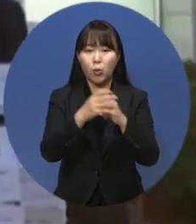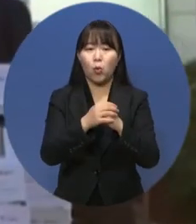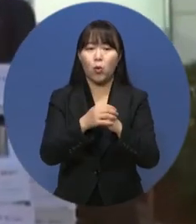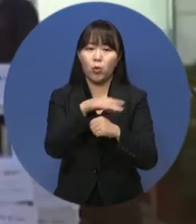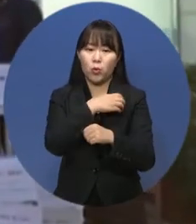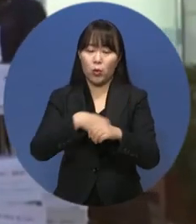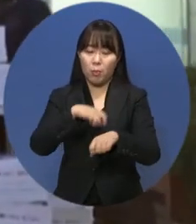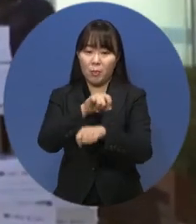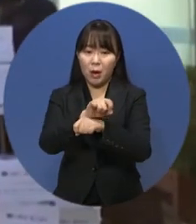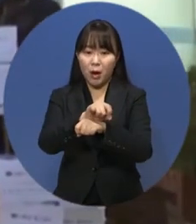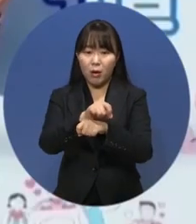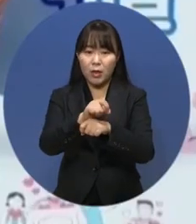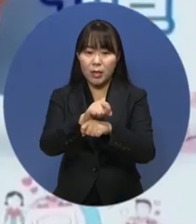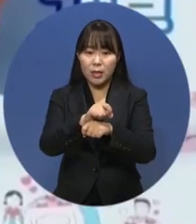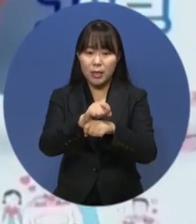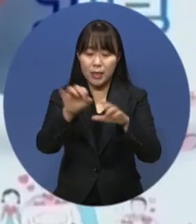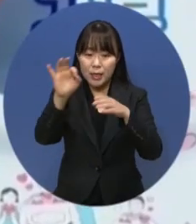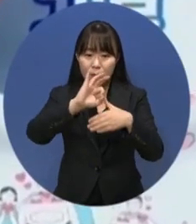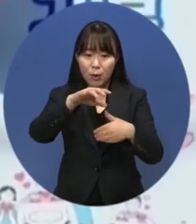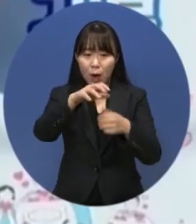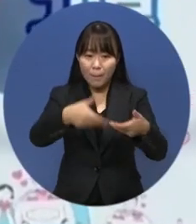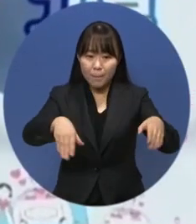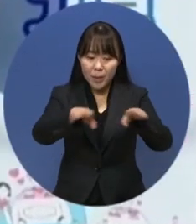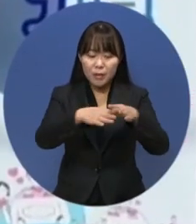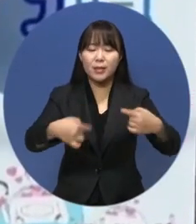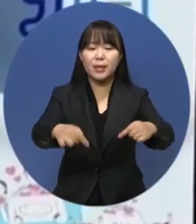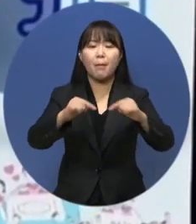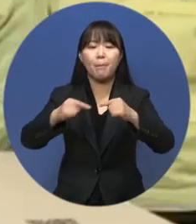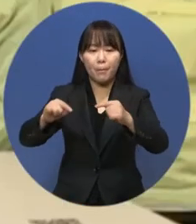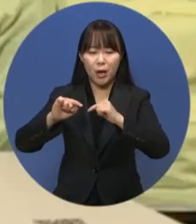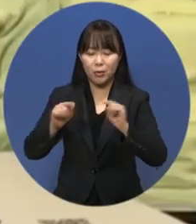읍면동 민원실 기부함 등에 참여를 할수